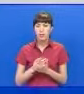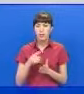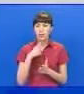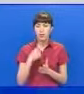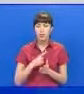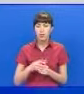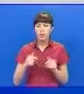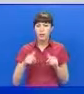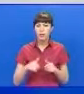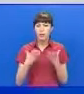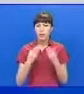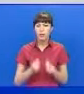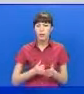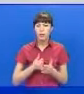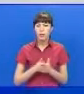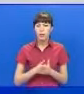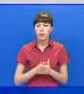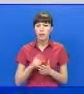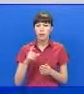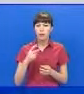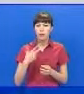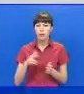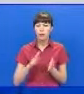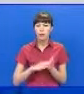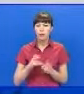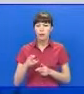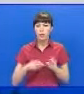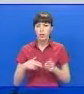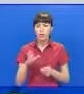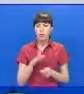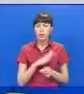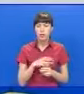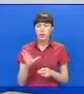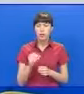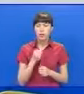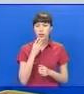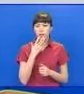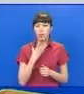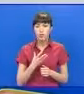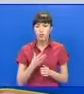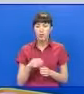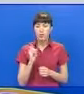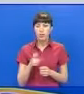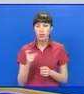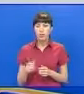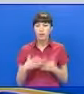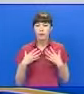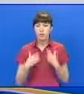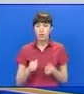осы таңға дейін 139 науқас емделіп оталып шықты. Барлығы жақсы, науқастарымыз сауығып